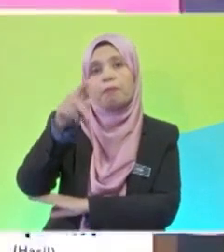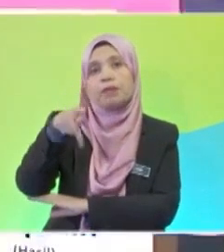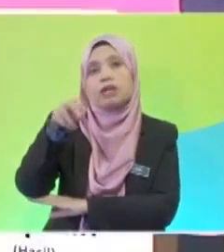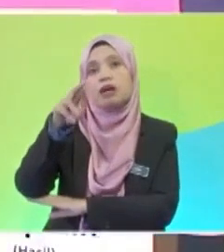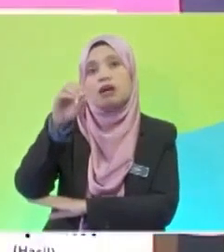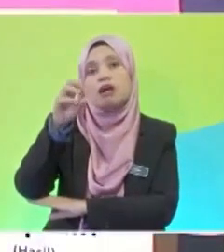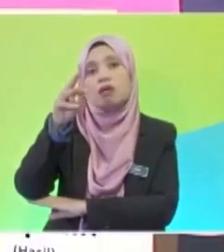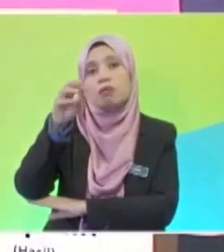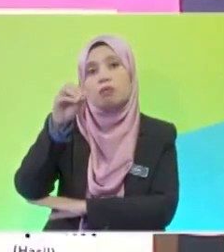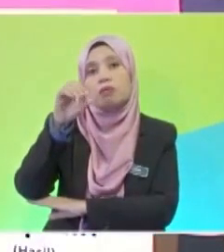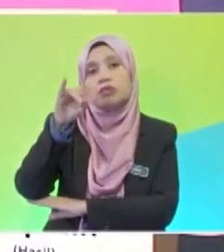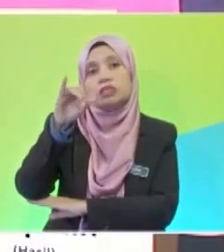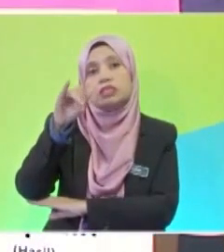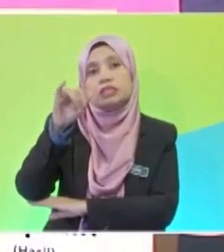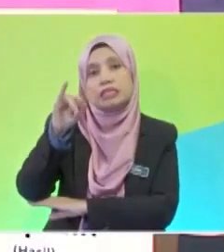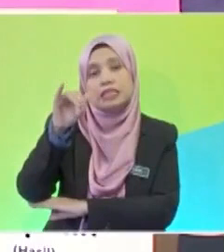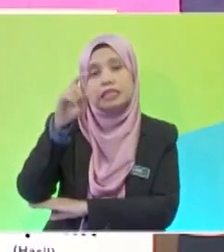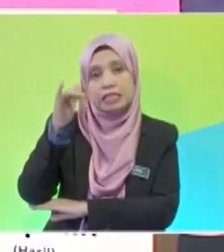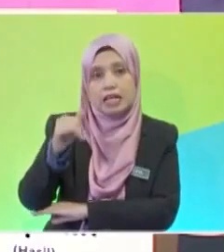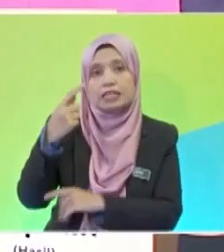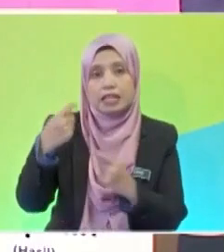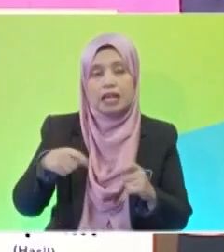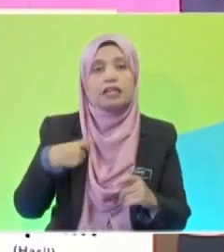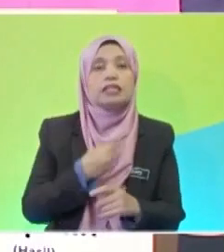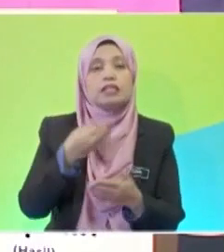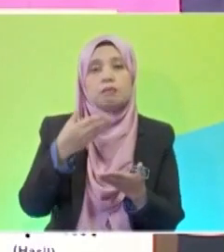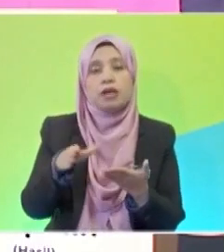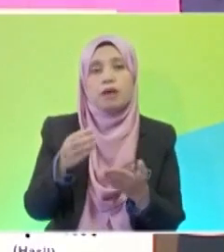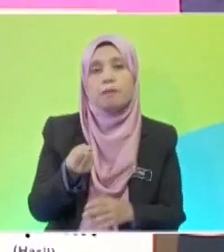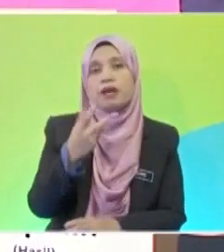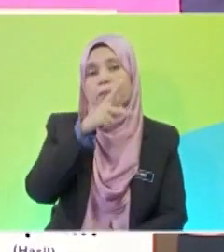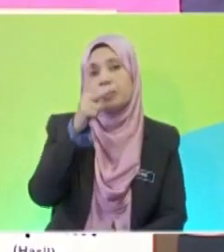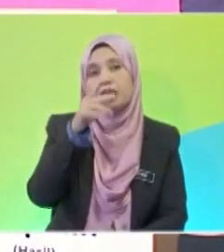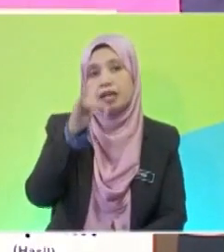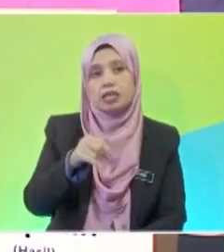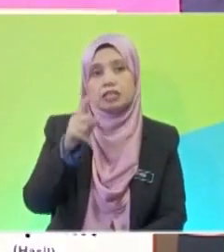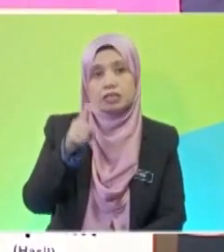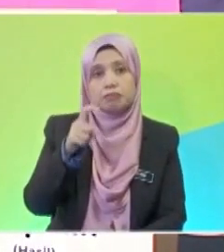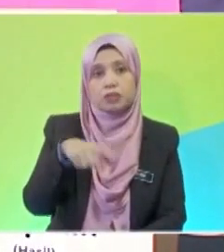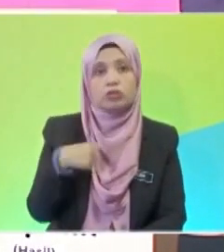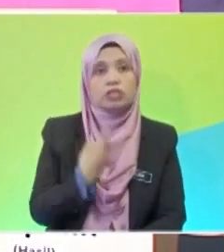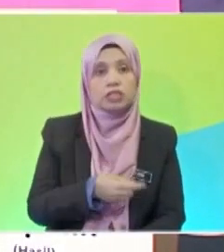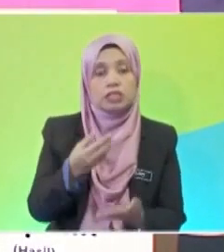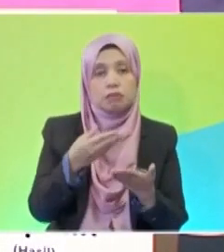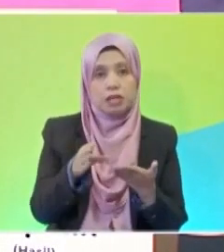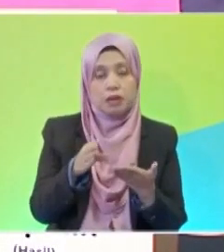yang telah kita bayar Nisa. Okay. Murid-murid, berapakah yang sepatutnya kita bayar promosi?